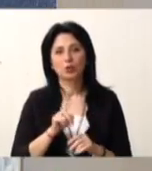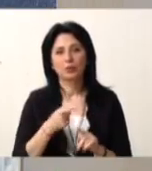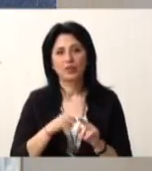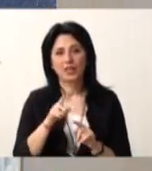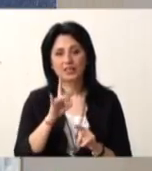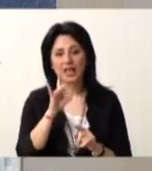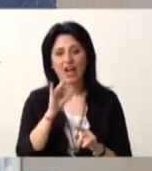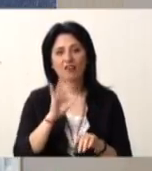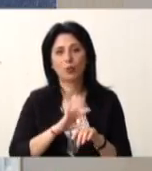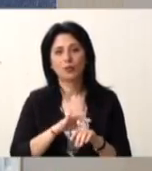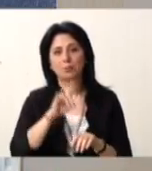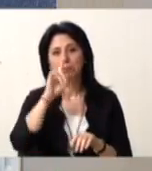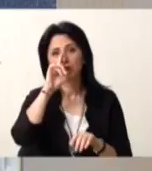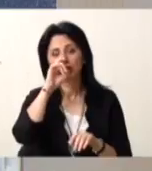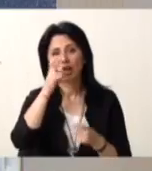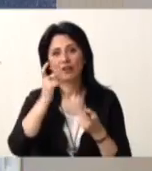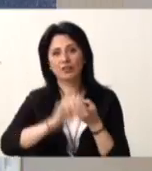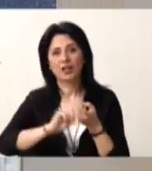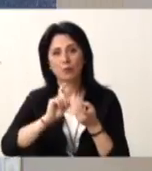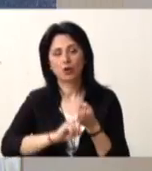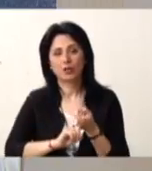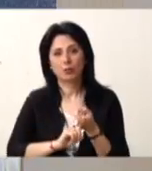ეს რეფლუქს დაავადება მჟავა დამოკიდებული